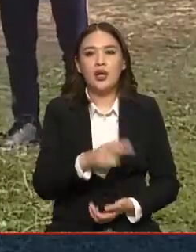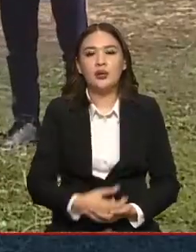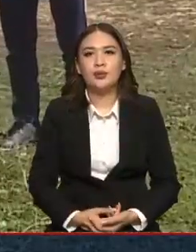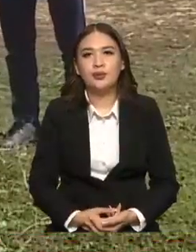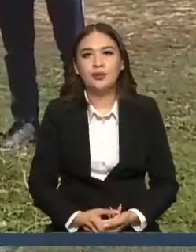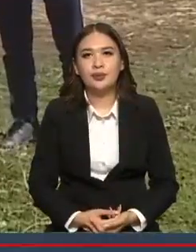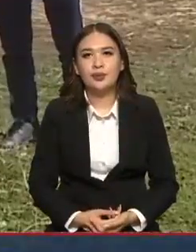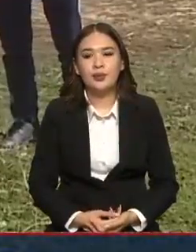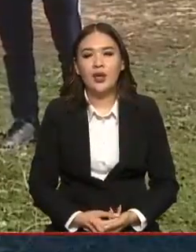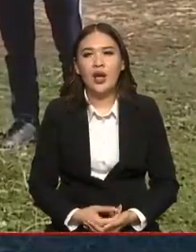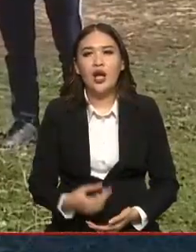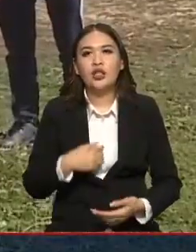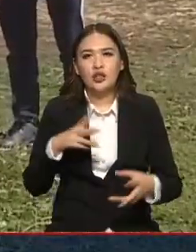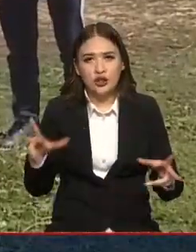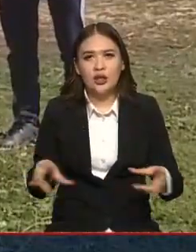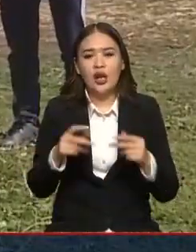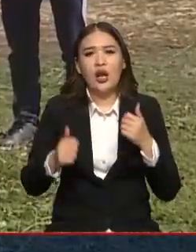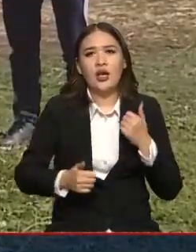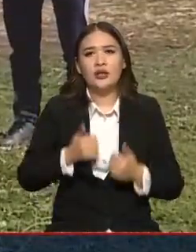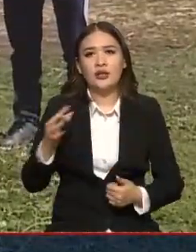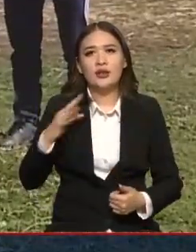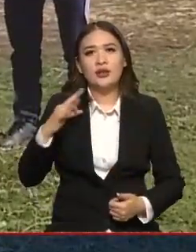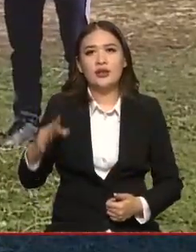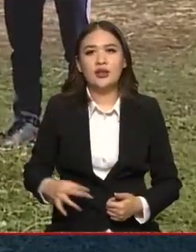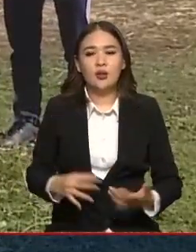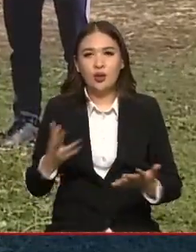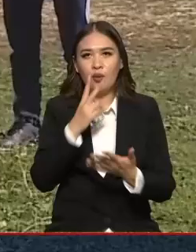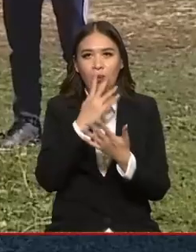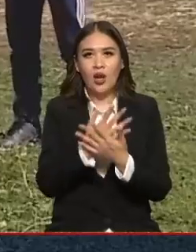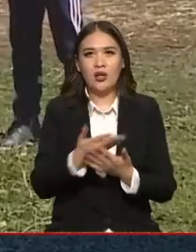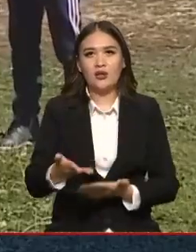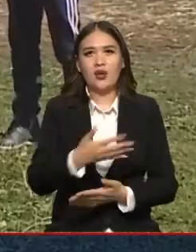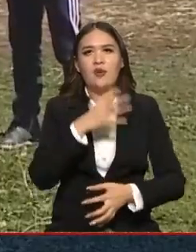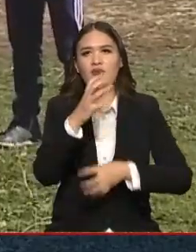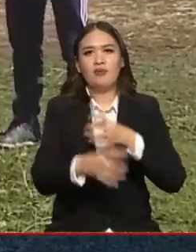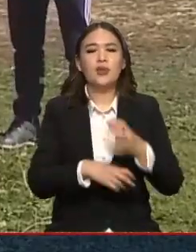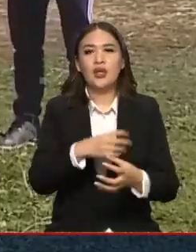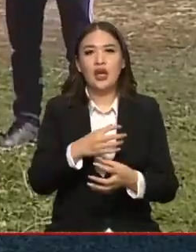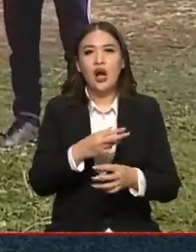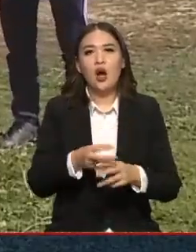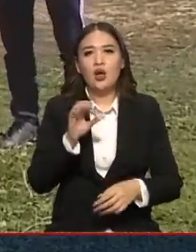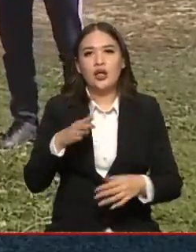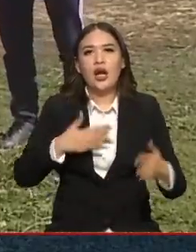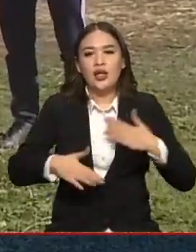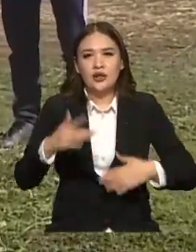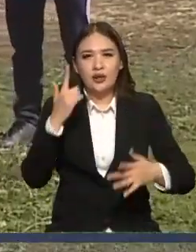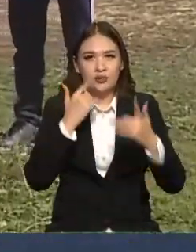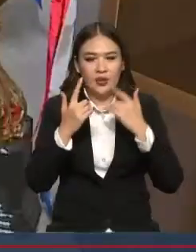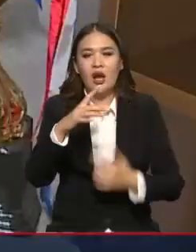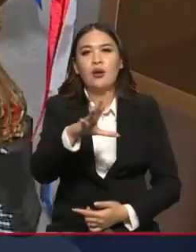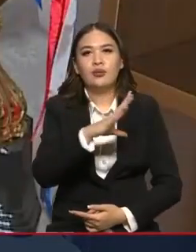по мы очень счастливы и гордимся сыном Который прославляет наш народ на весь мир от радости сы на глазах коне